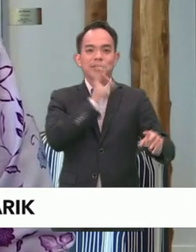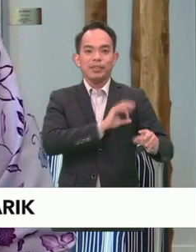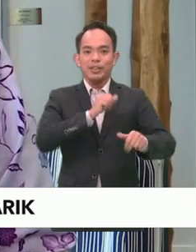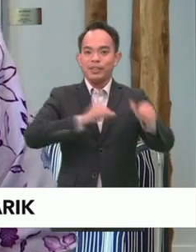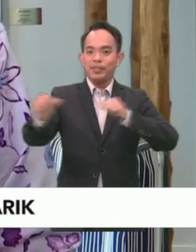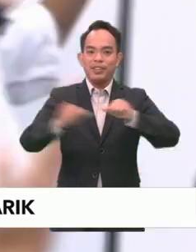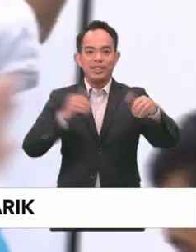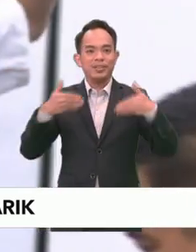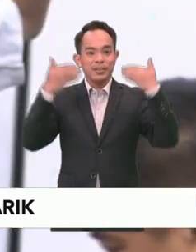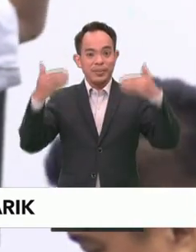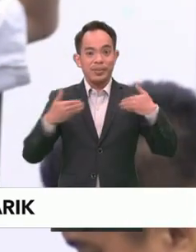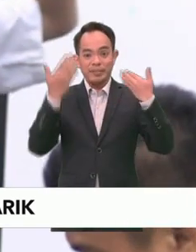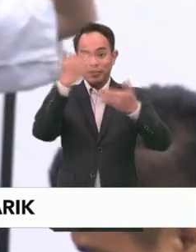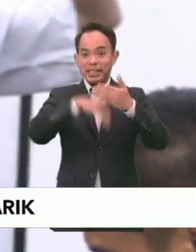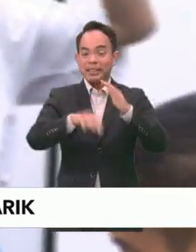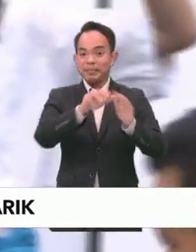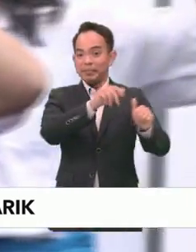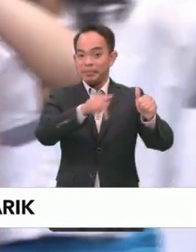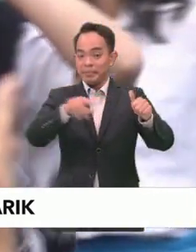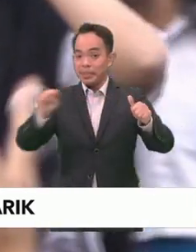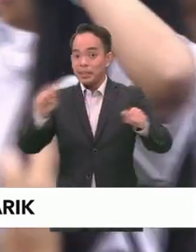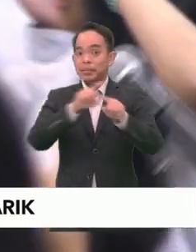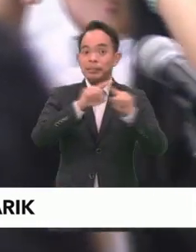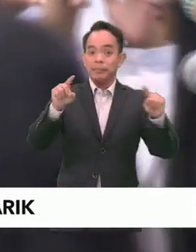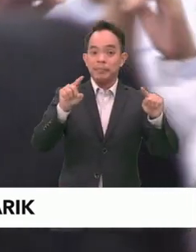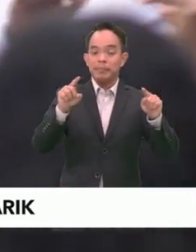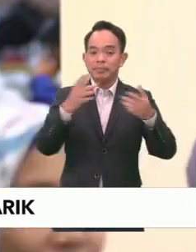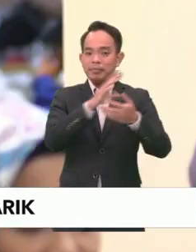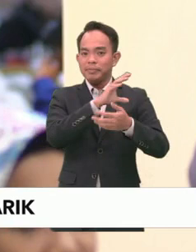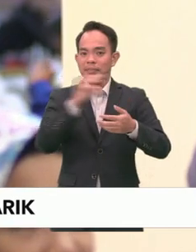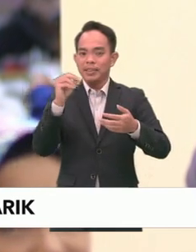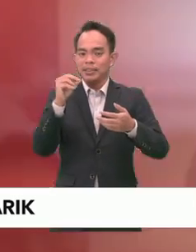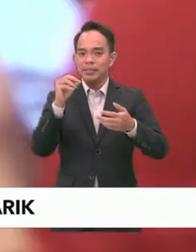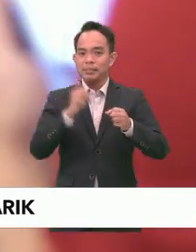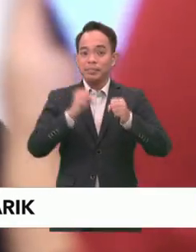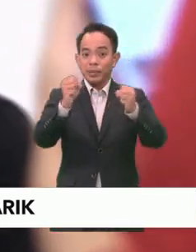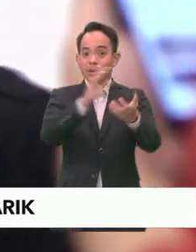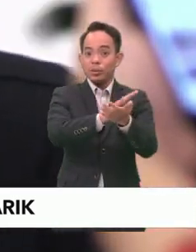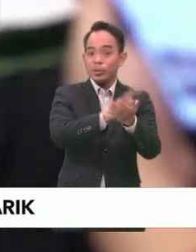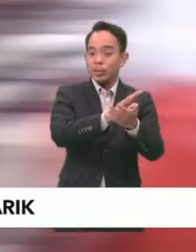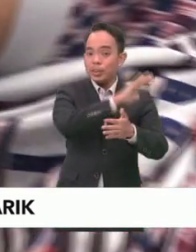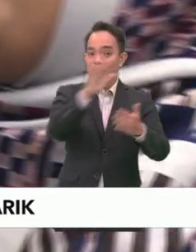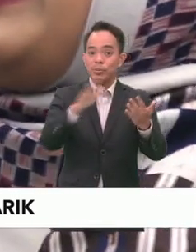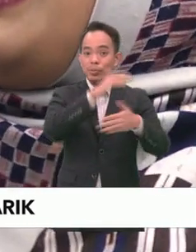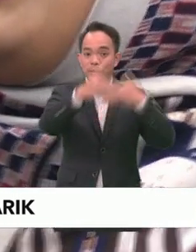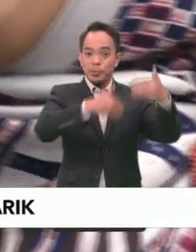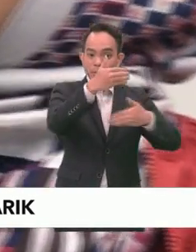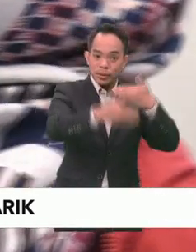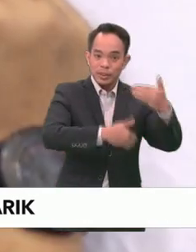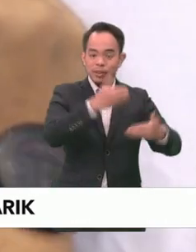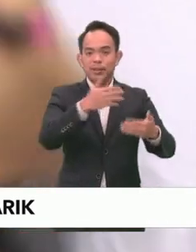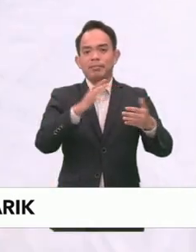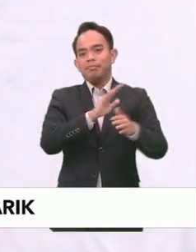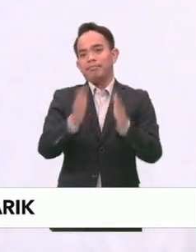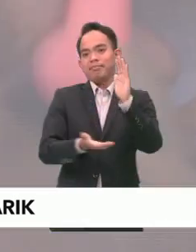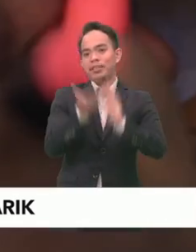menyeronokkan di dalam portal. Manakala, bagi pelajar SMK Sungai Besar, Nurul Hana Mohd Salih pula, segala proses pembelajaran jadi lebih mudah